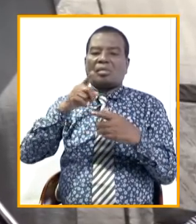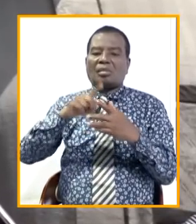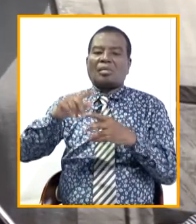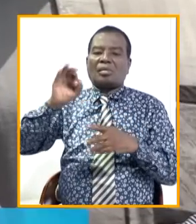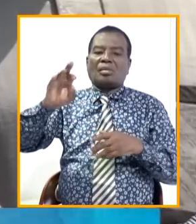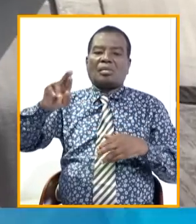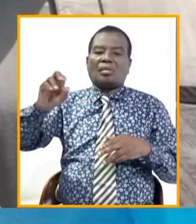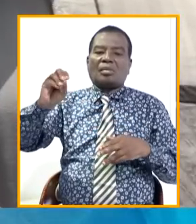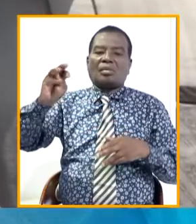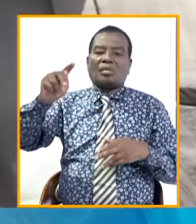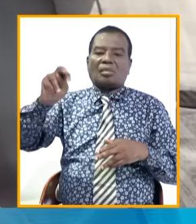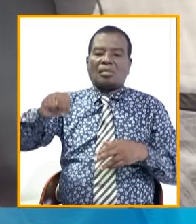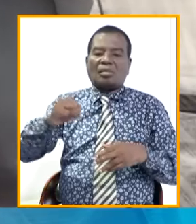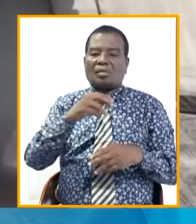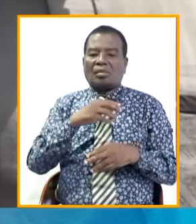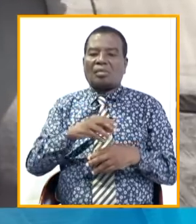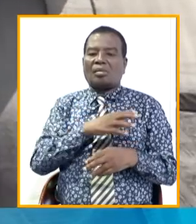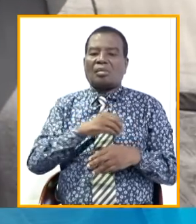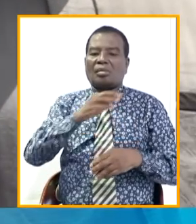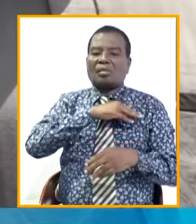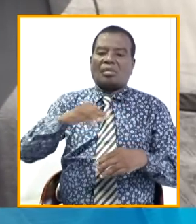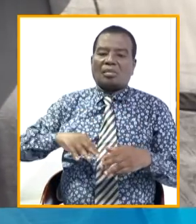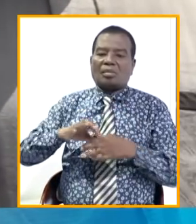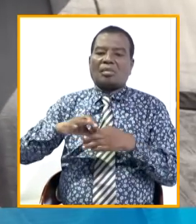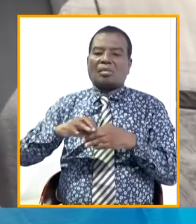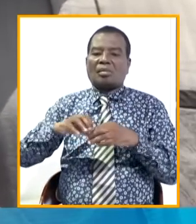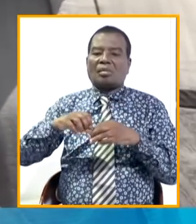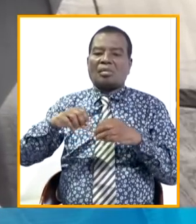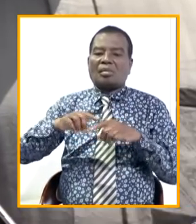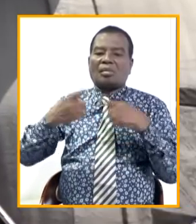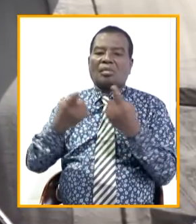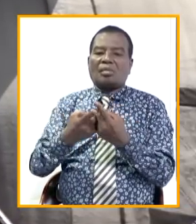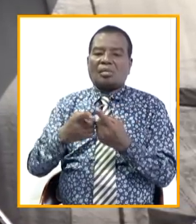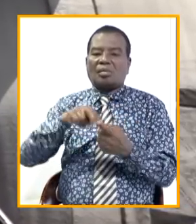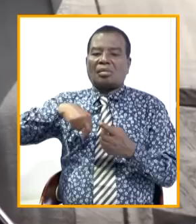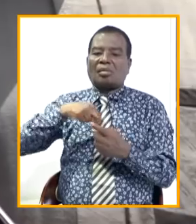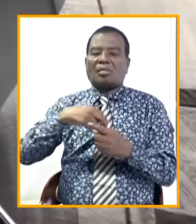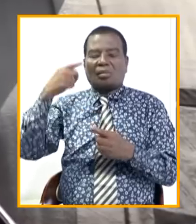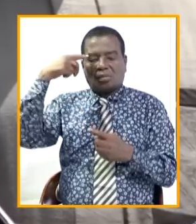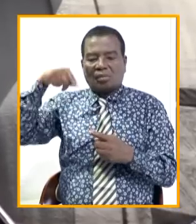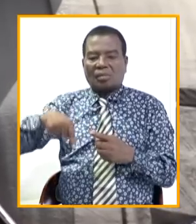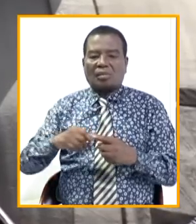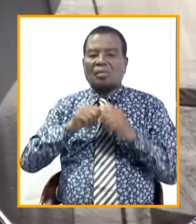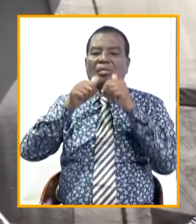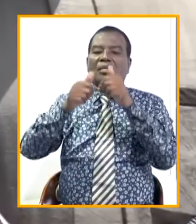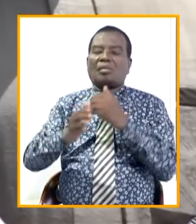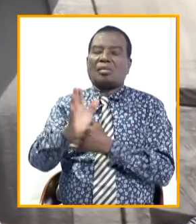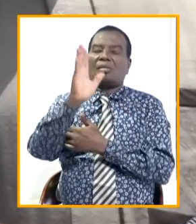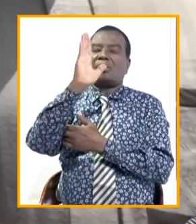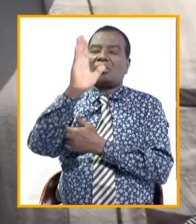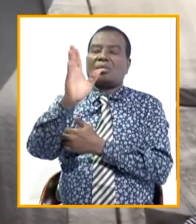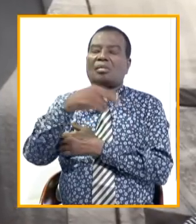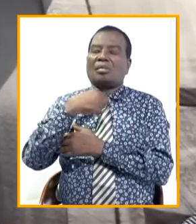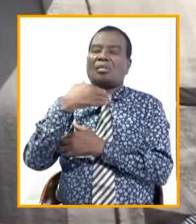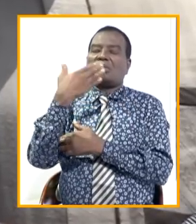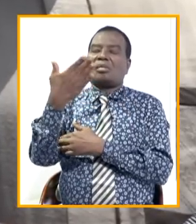un membre de l'équipage du train de l'émergence du président Alassane Ouattara qui est Kinapara Koulibaly. Et nous pensons que c'est un don de Dieu. Et nous tenons à